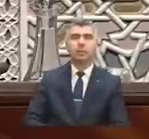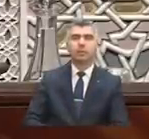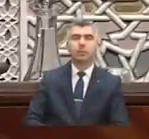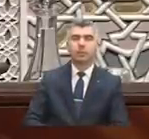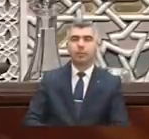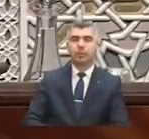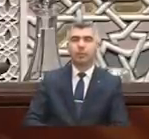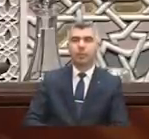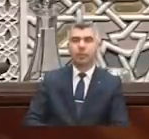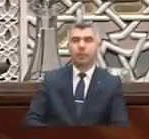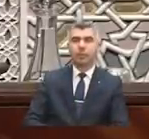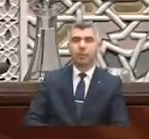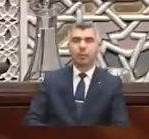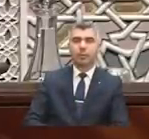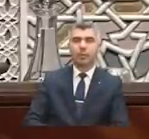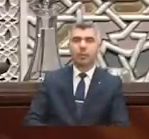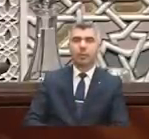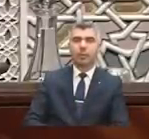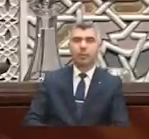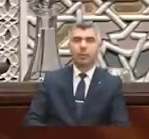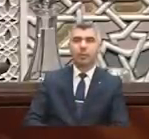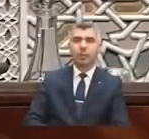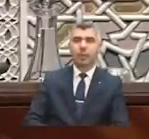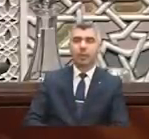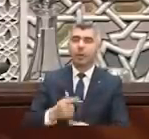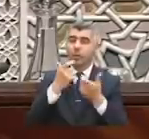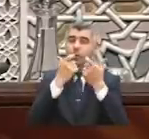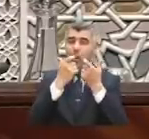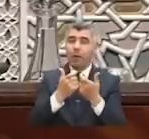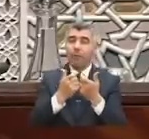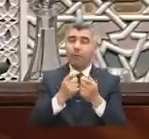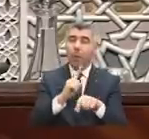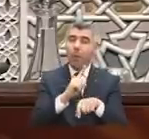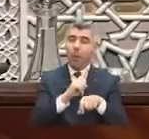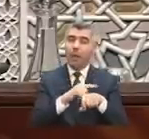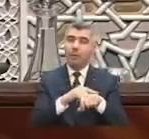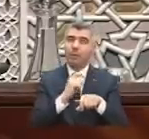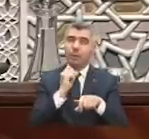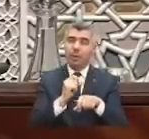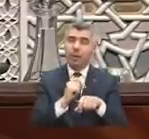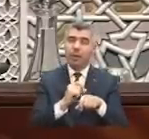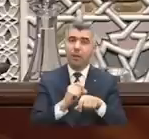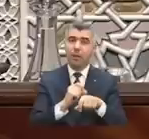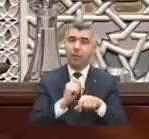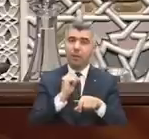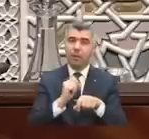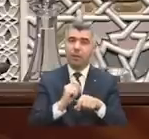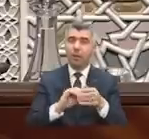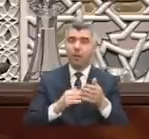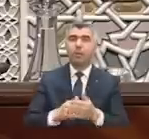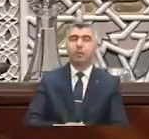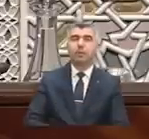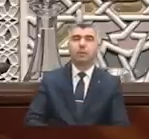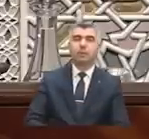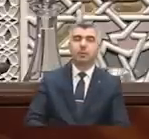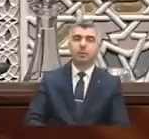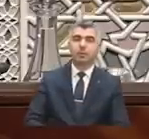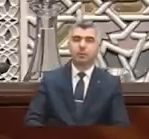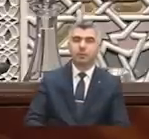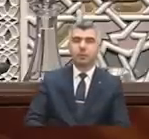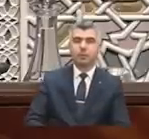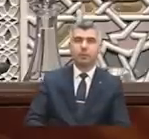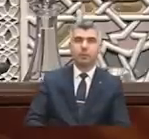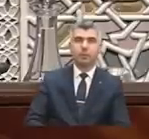شكرا انتبه معنا سيد الوزير راه يعني اكثر من اللازم شفت التوقيت